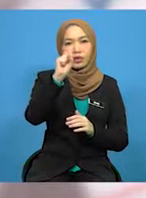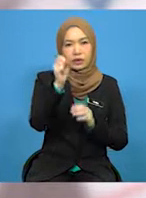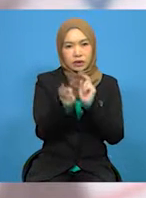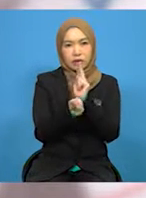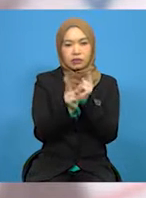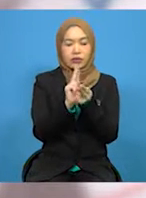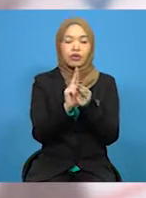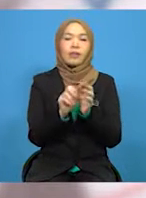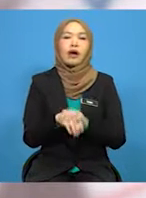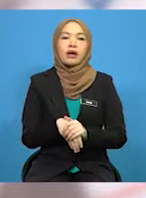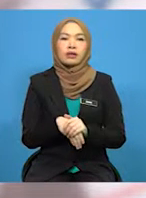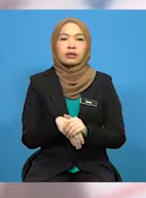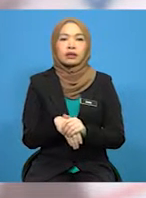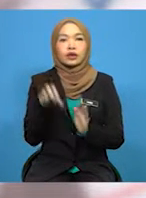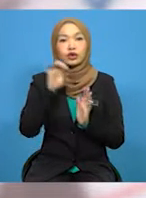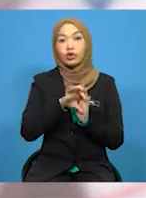yang lain?